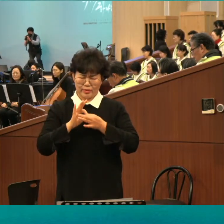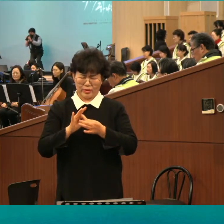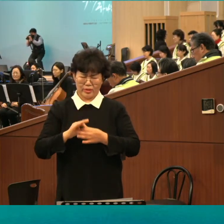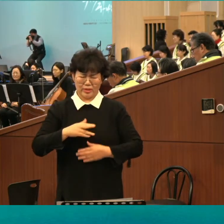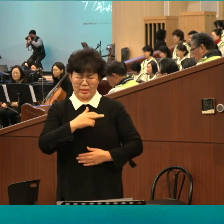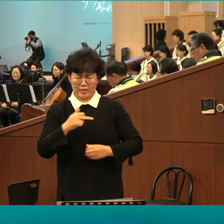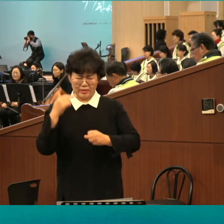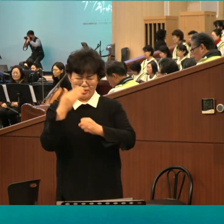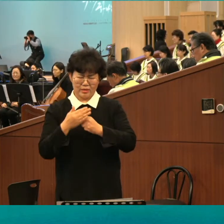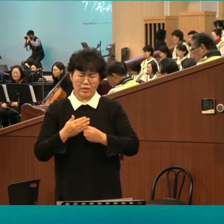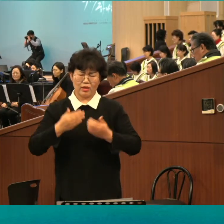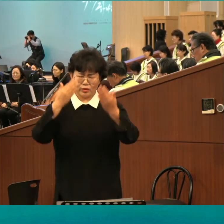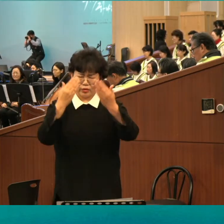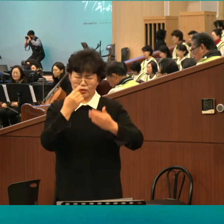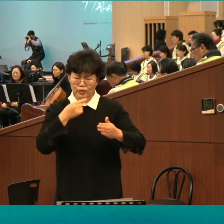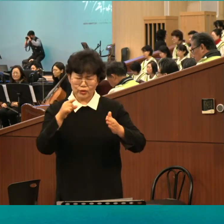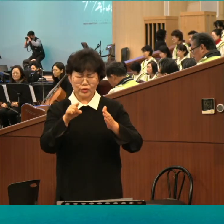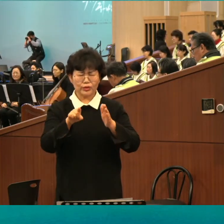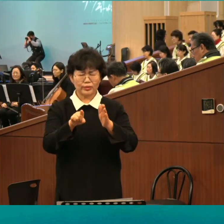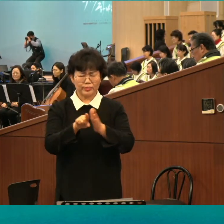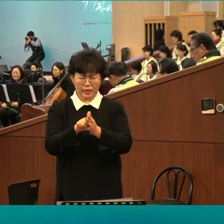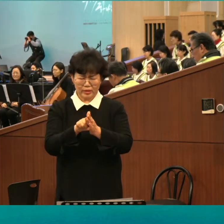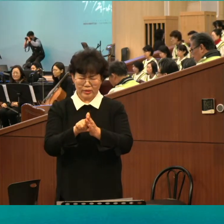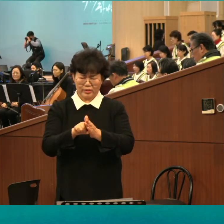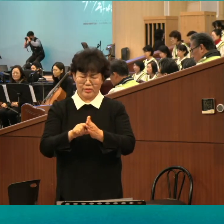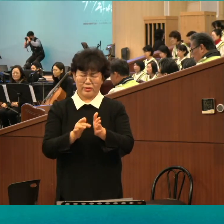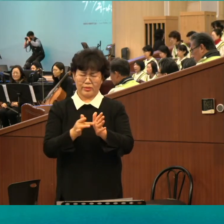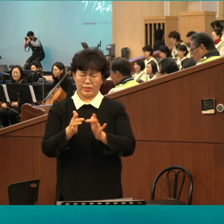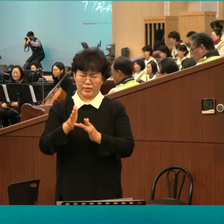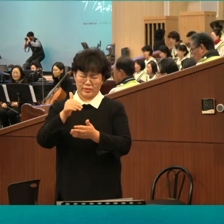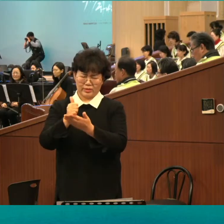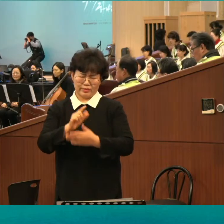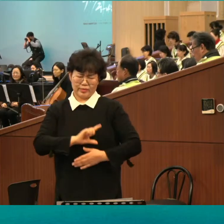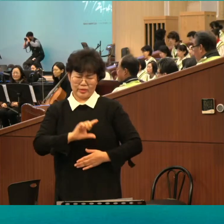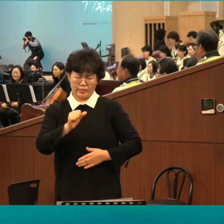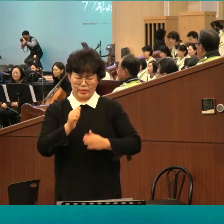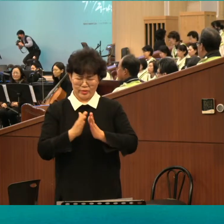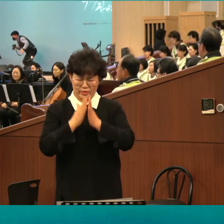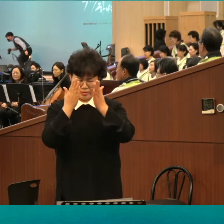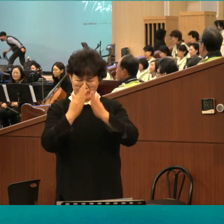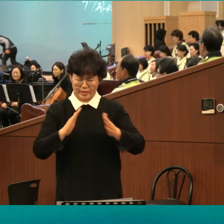은혜를 주실 줄로 믿사옵고 예수님의 이름으로 기도하옵나이다. 아멘.